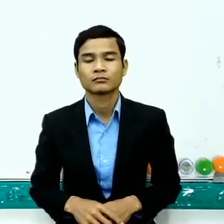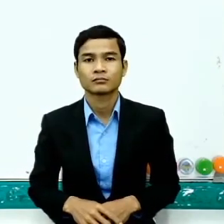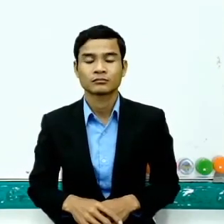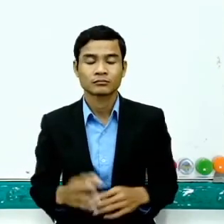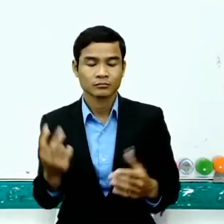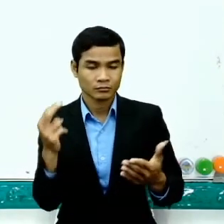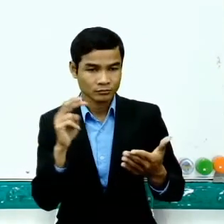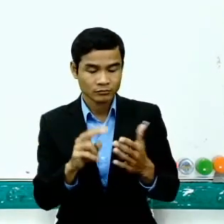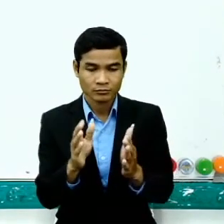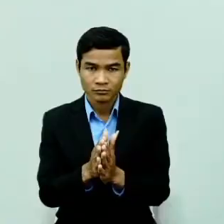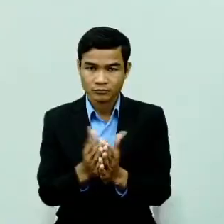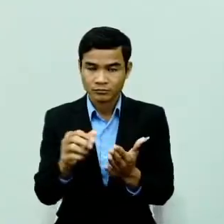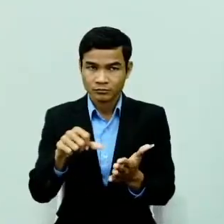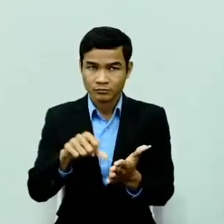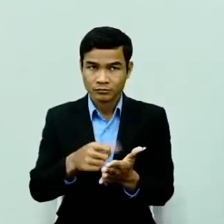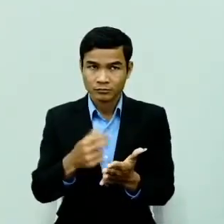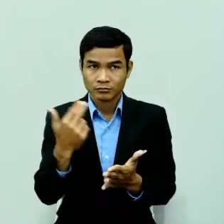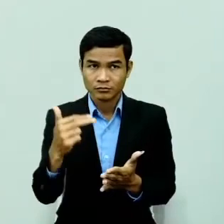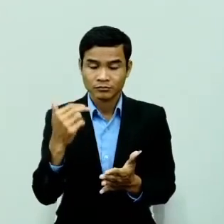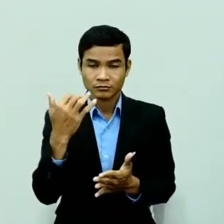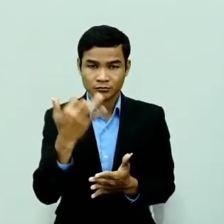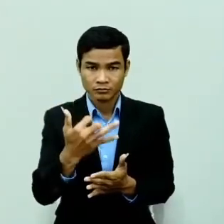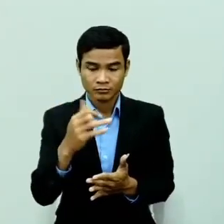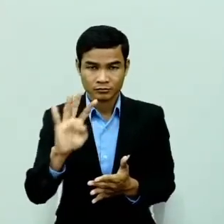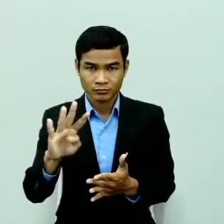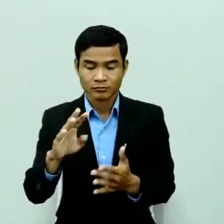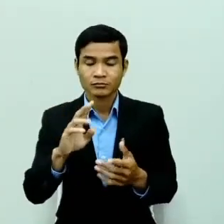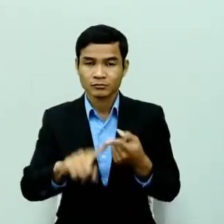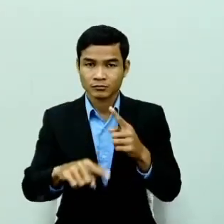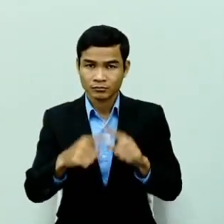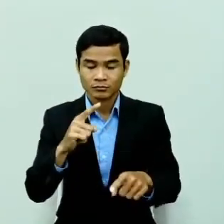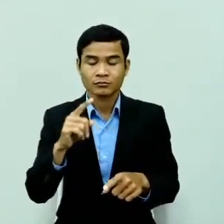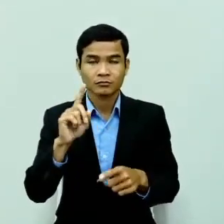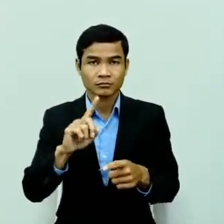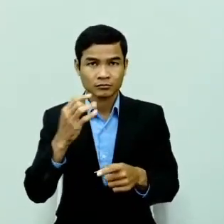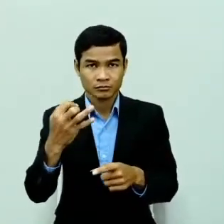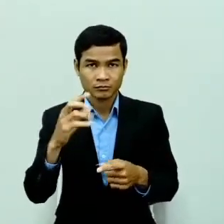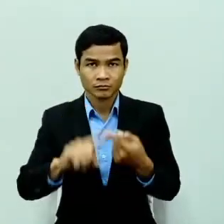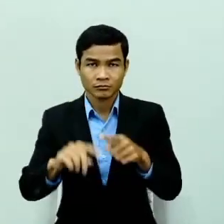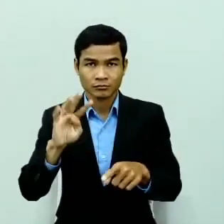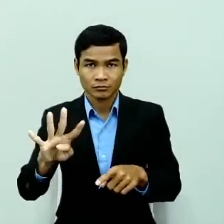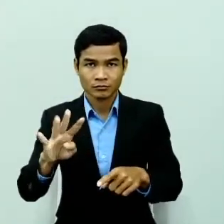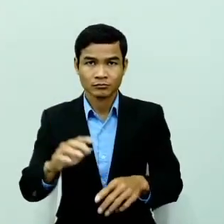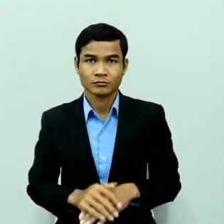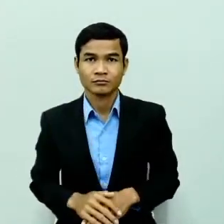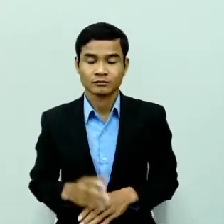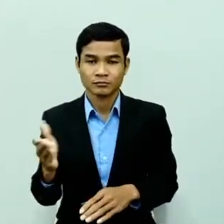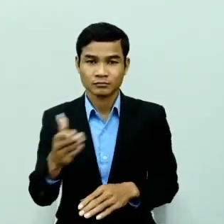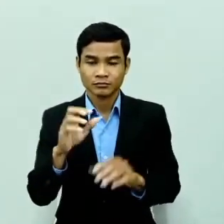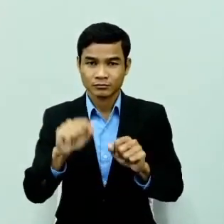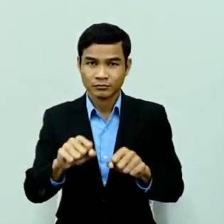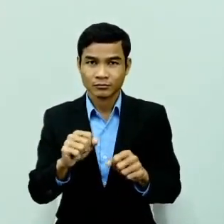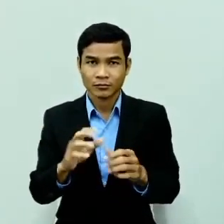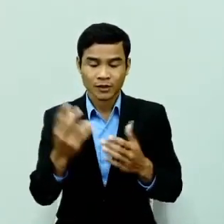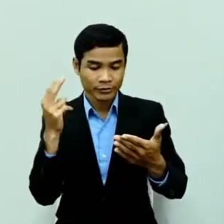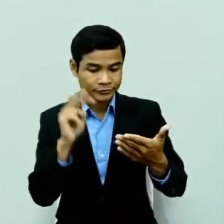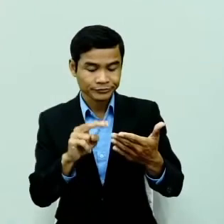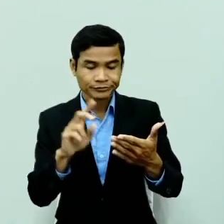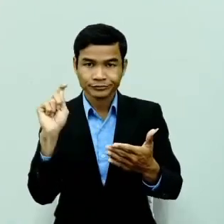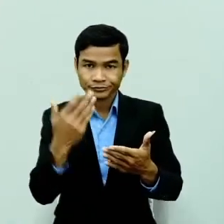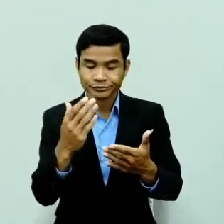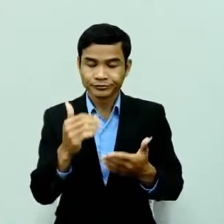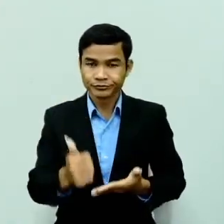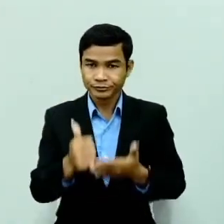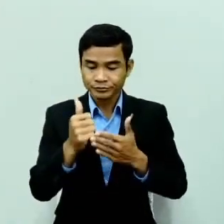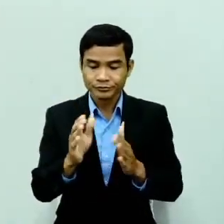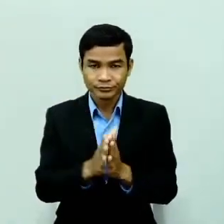nì tùng to tí chất sập bún đã mình lấy tùm bố á, lấy bàm phí nâng lấy buồn, chả còn mơ rụp hiếp nơi khăn ông sẽ phê chùm